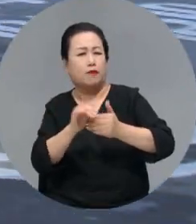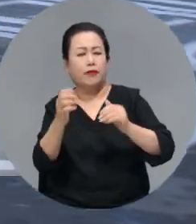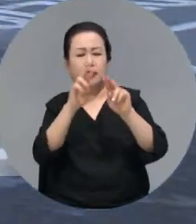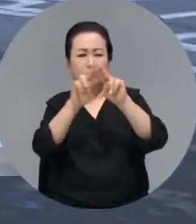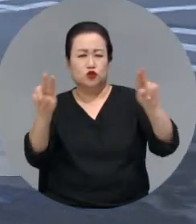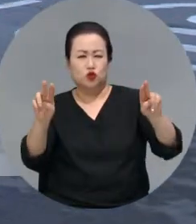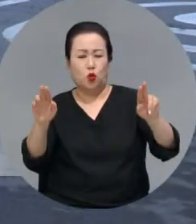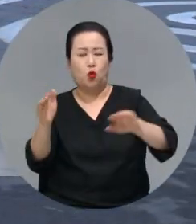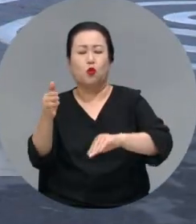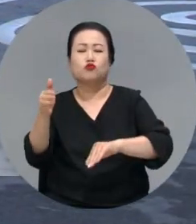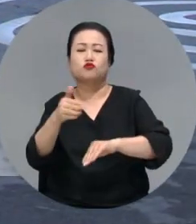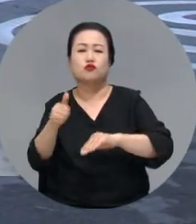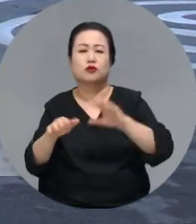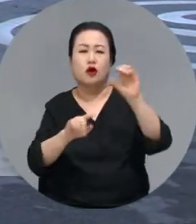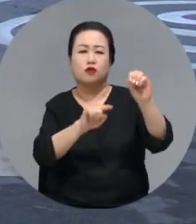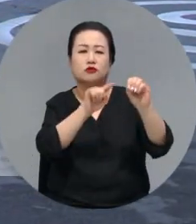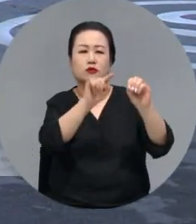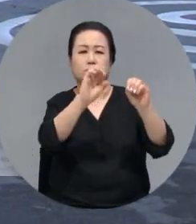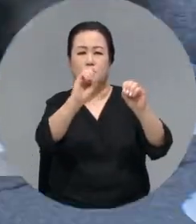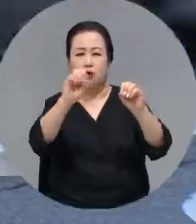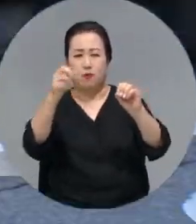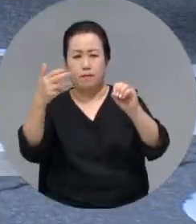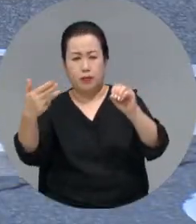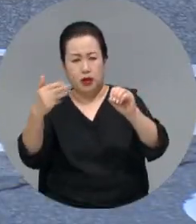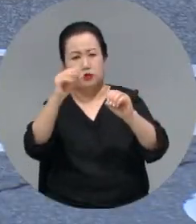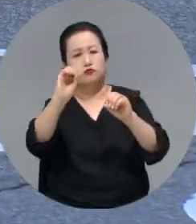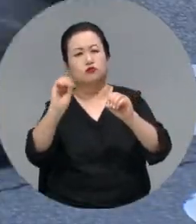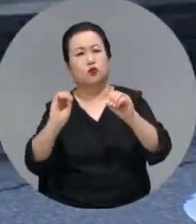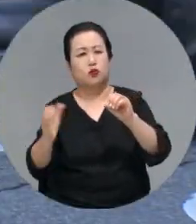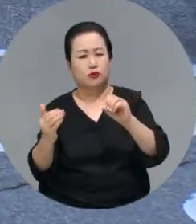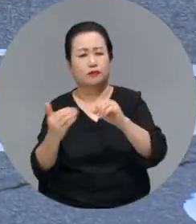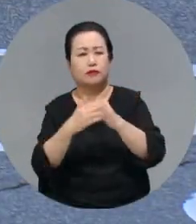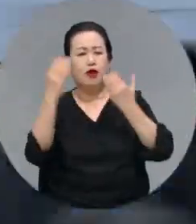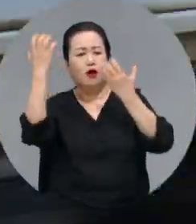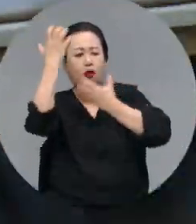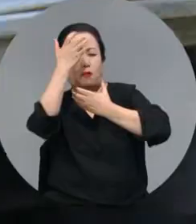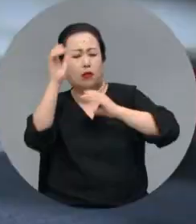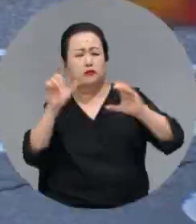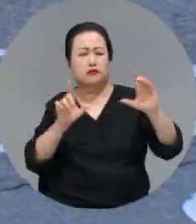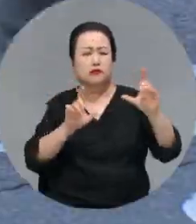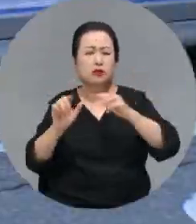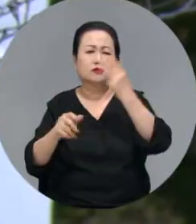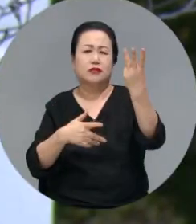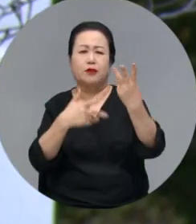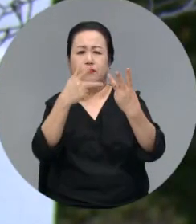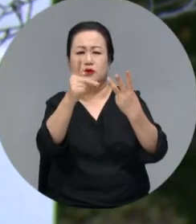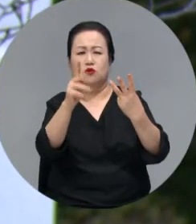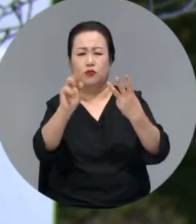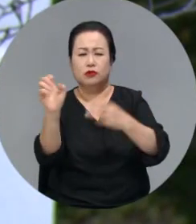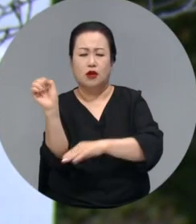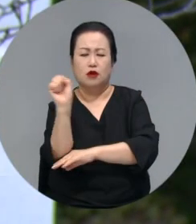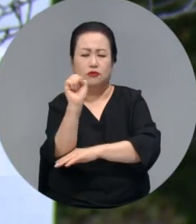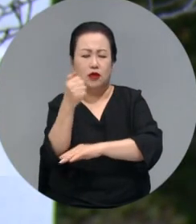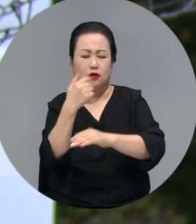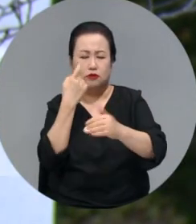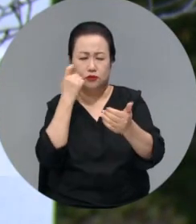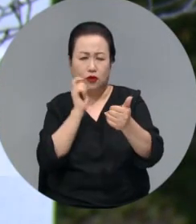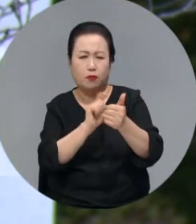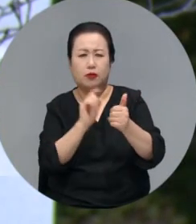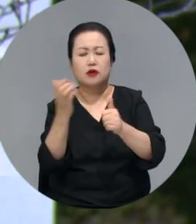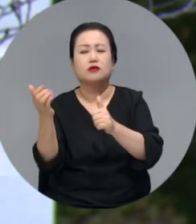면허 취소 수준인 0.08%를 훌쩍 넘겼습니다. 만취 상태로 3km나 차를 몰다 적발된 이